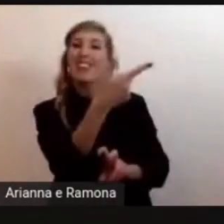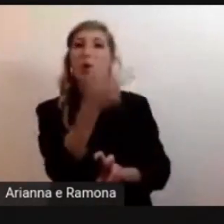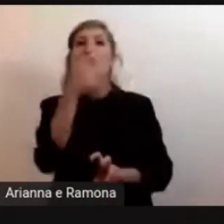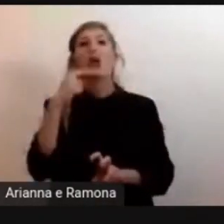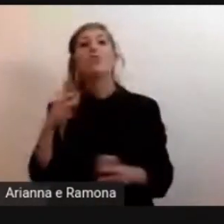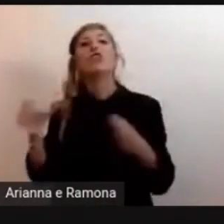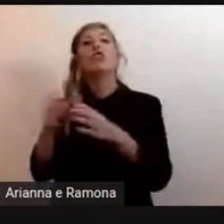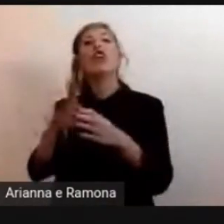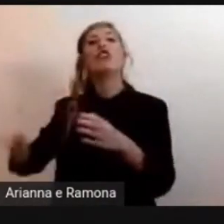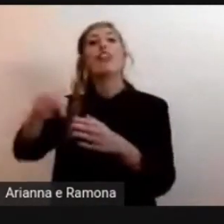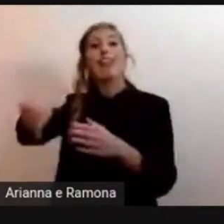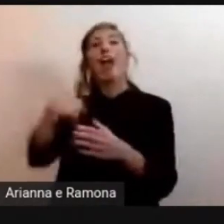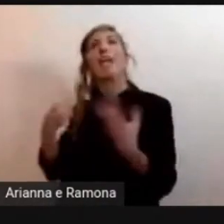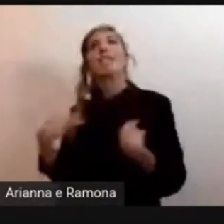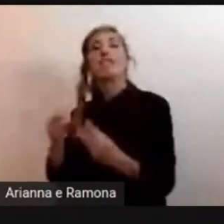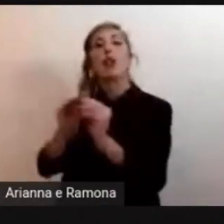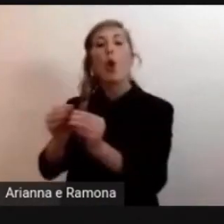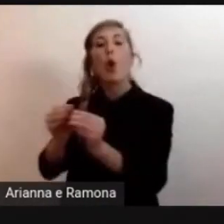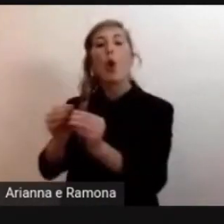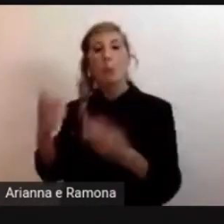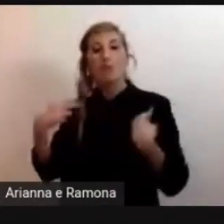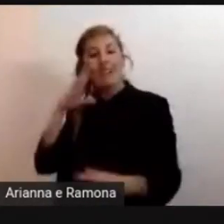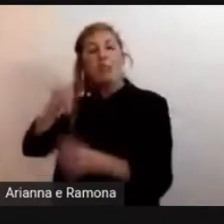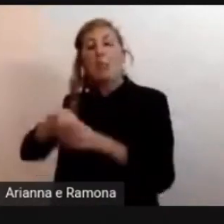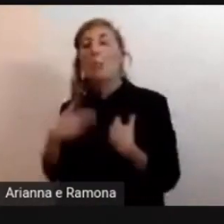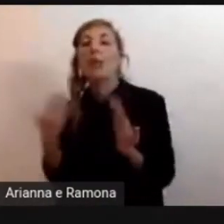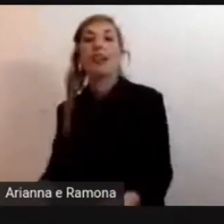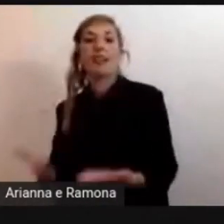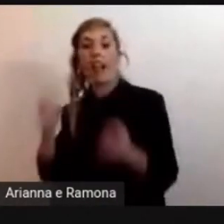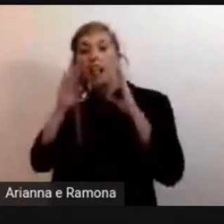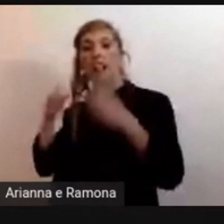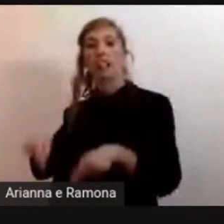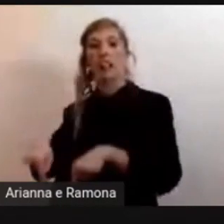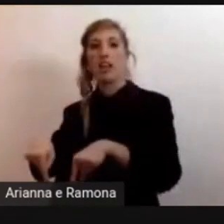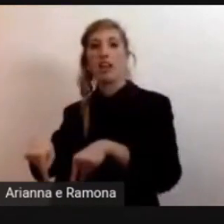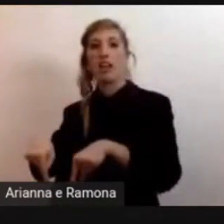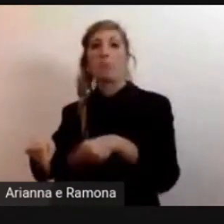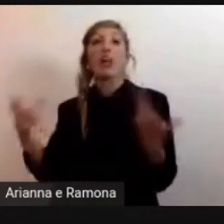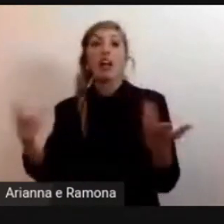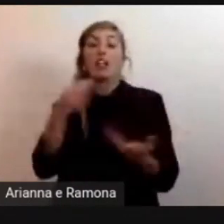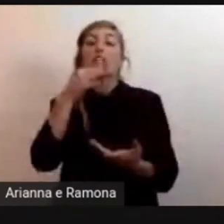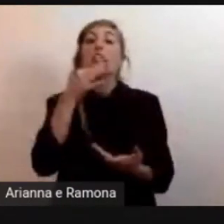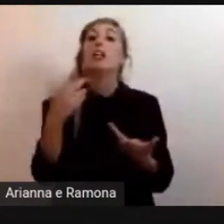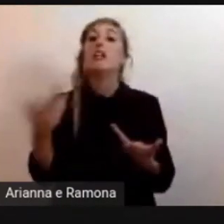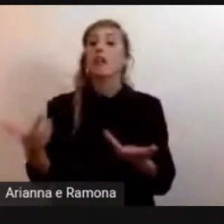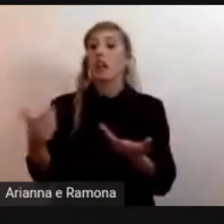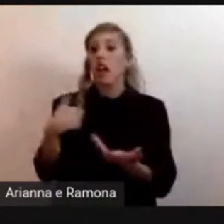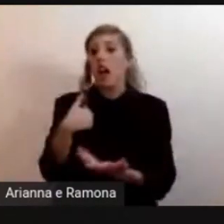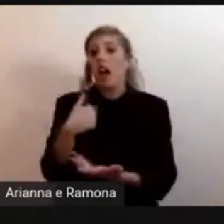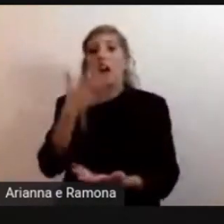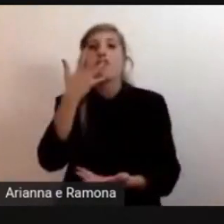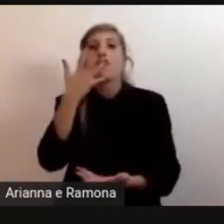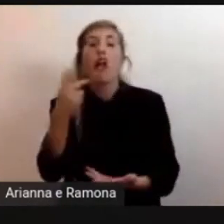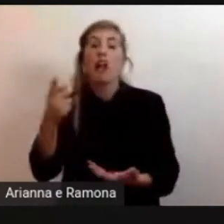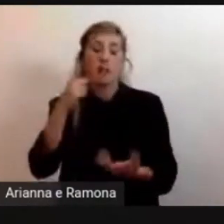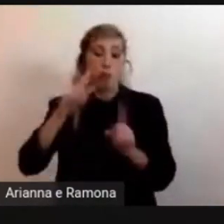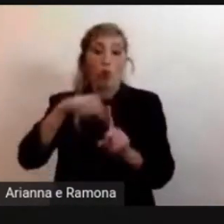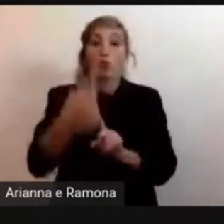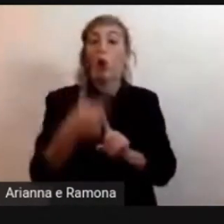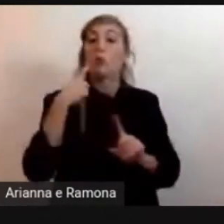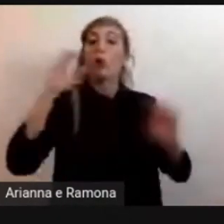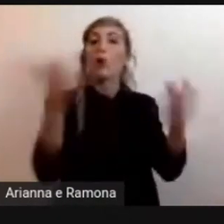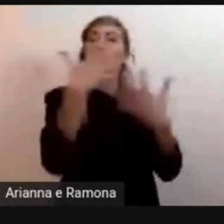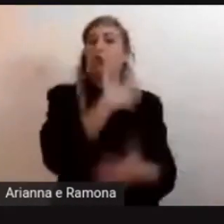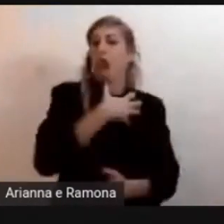vivevano sostanzialmente nelle prese con chi con l'arrivo le adozioni che bruciano